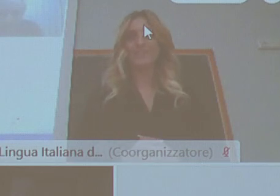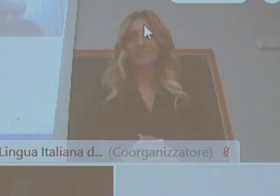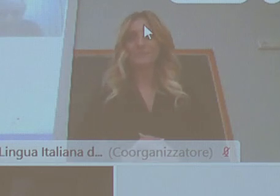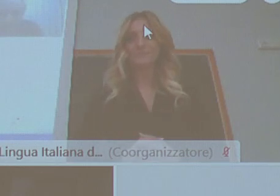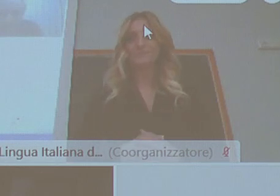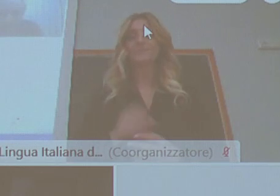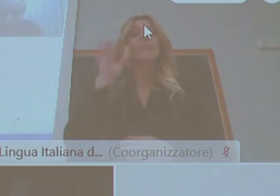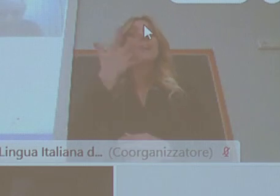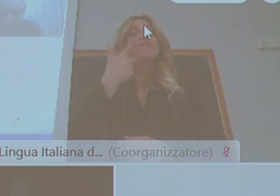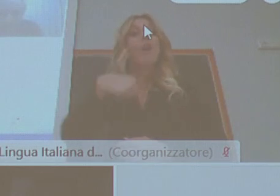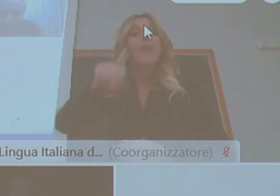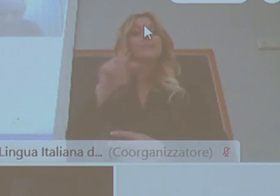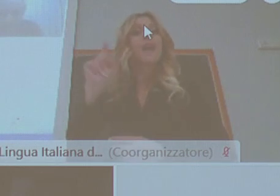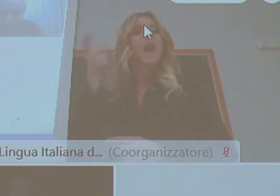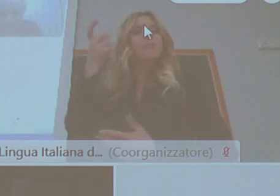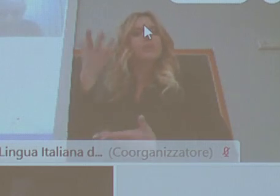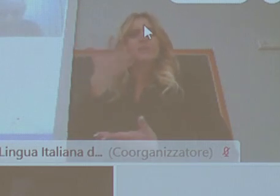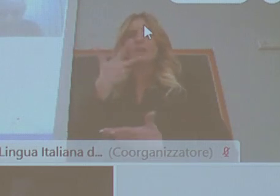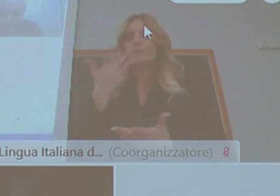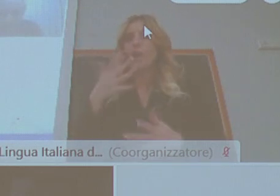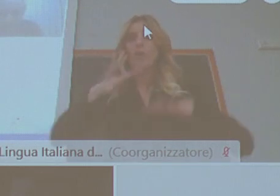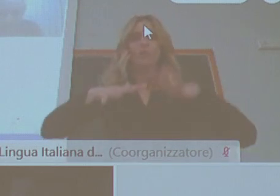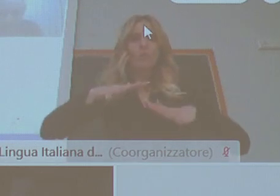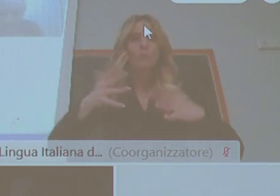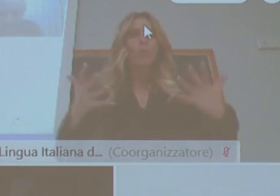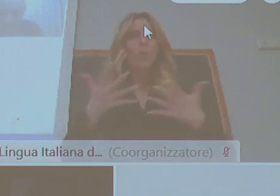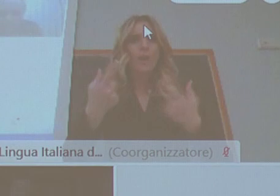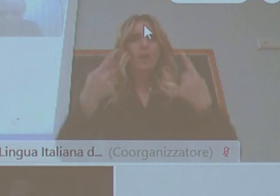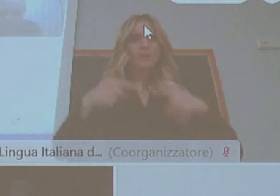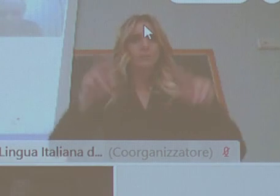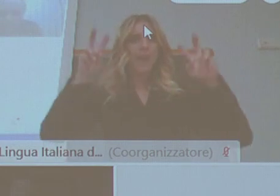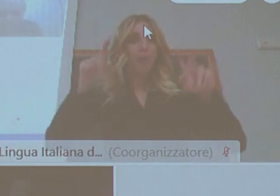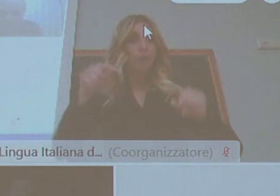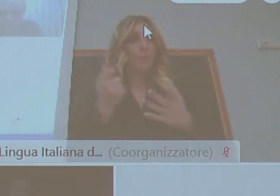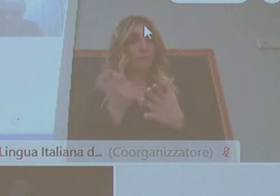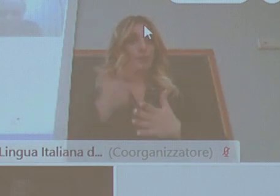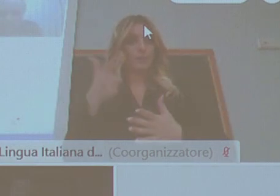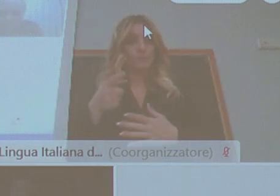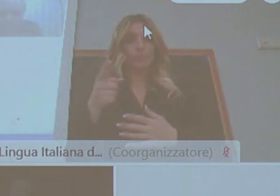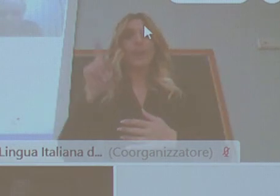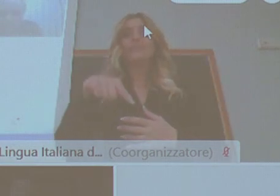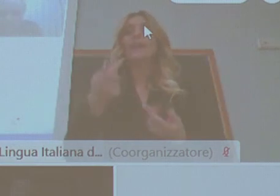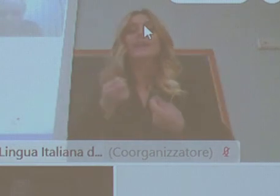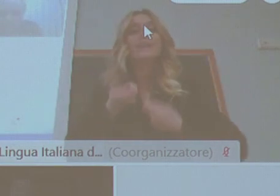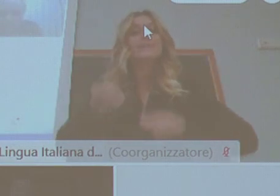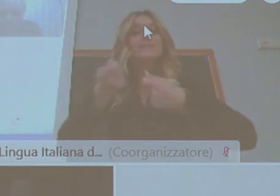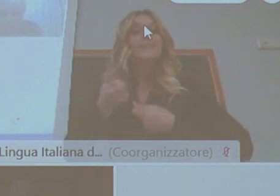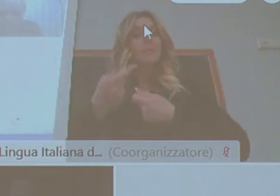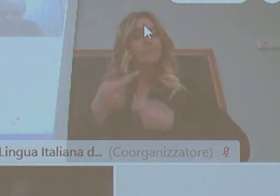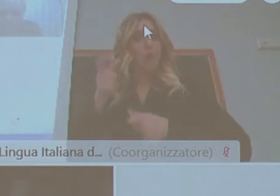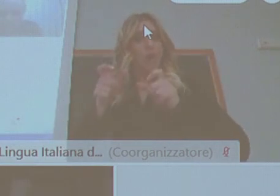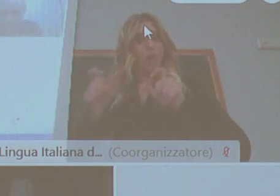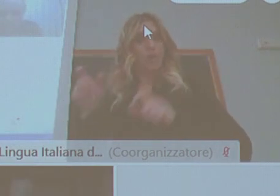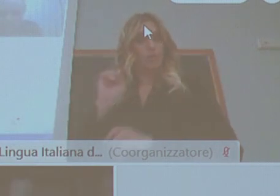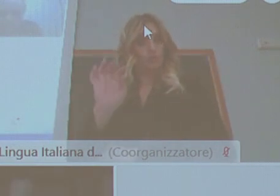Se volete approfittare per avere delle lucidazioni su questi temi fondamentali e anche su questi stimoli che i docenti